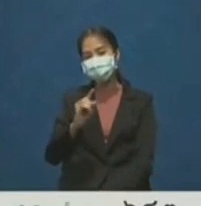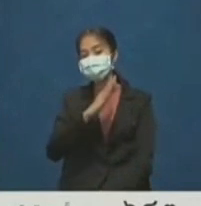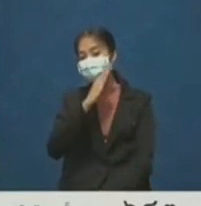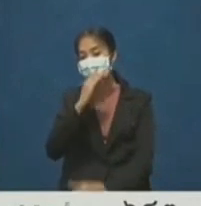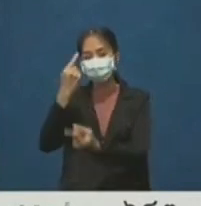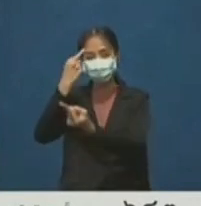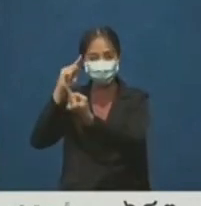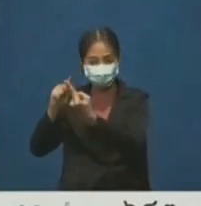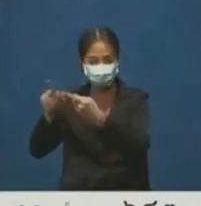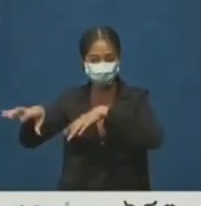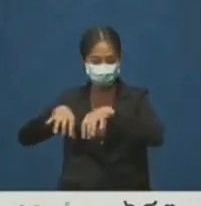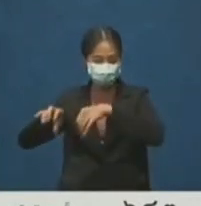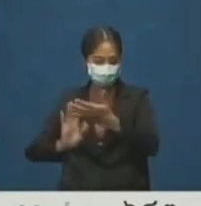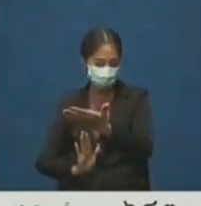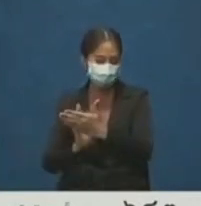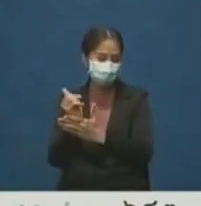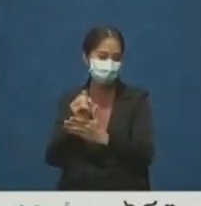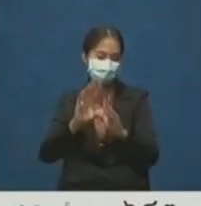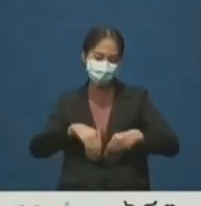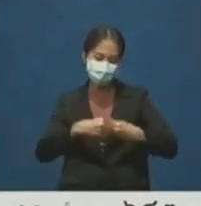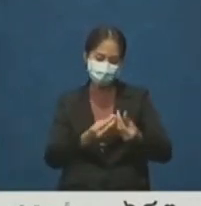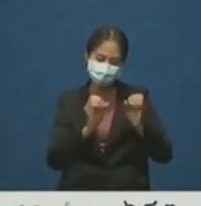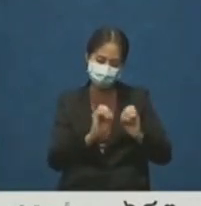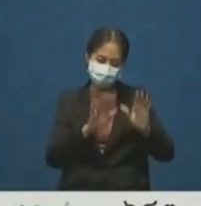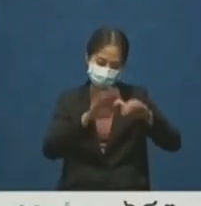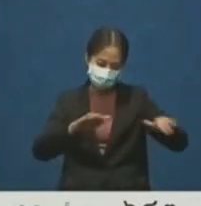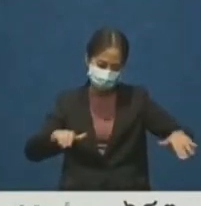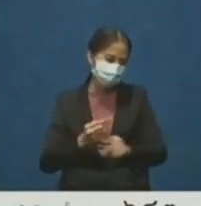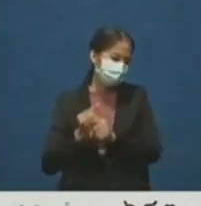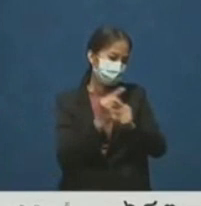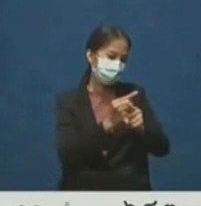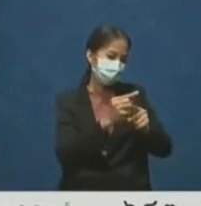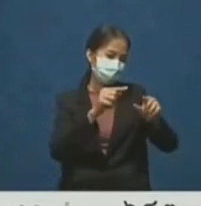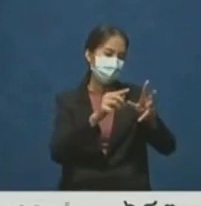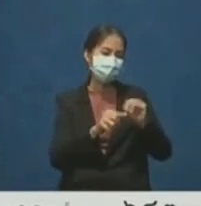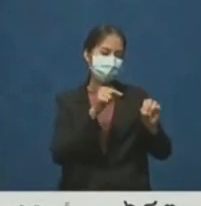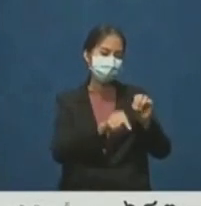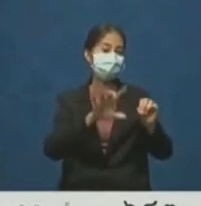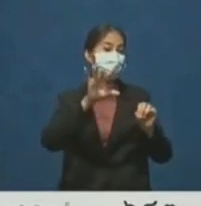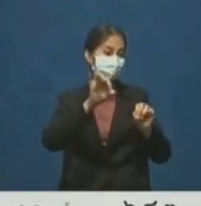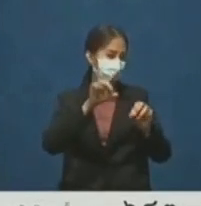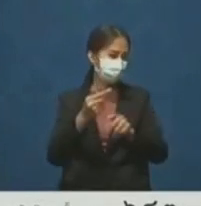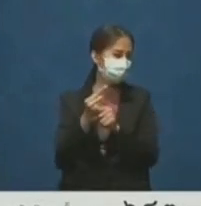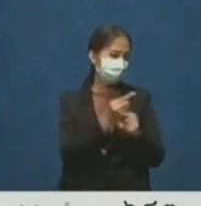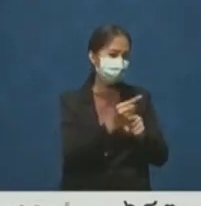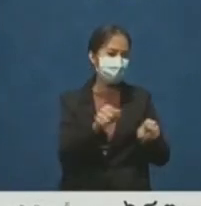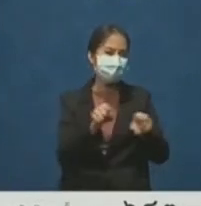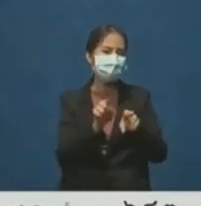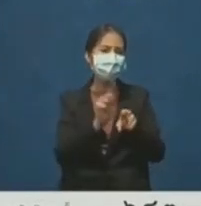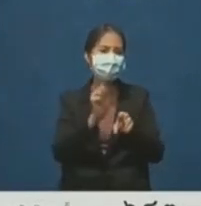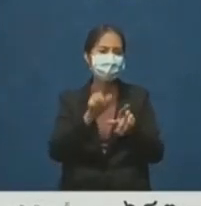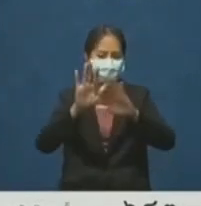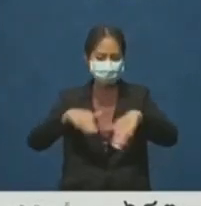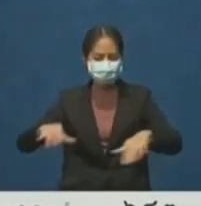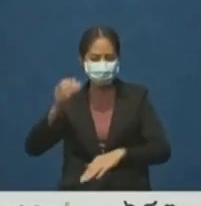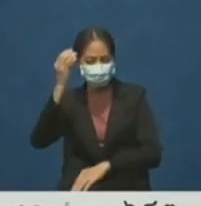จะทำให้บรรลุวัตถุประสงค์ตามมาตรา6ก็จะต้องไปสร้างเด็กให้เป็นไปตามกรอบที่วางไว้ในมาตรา8เสมือนกับการล้างสม